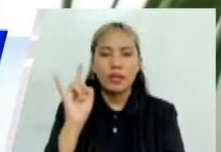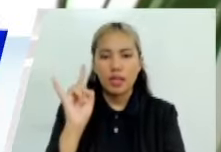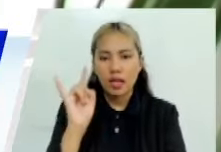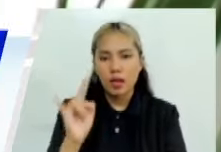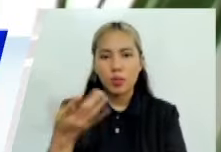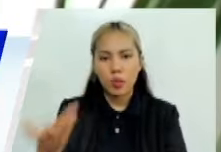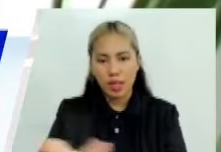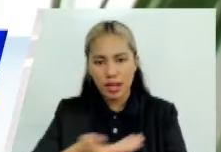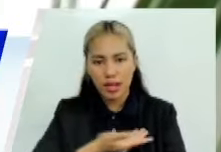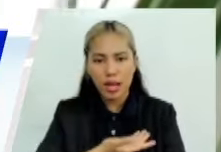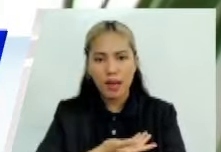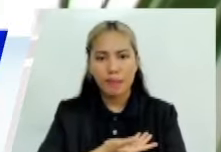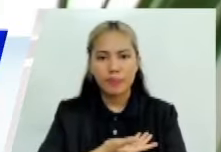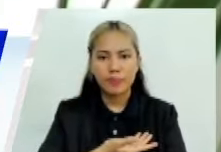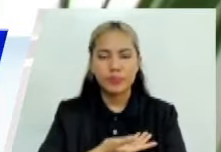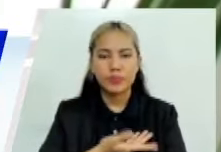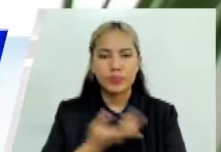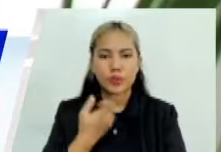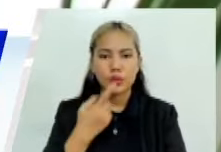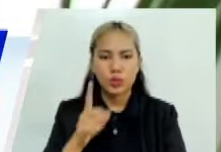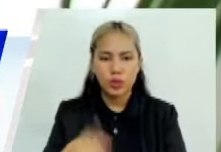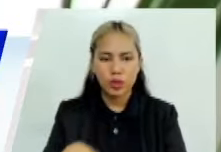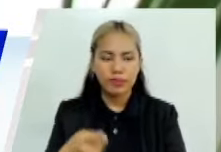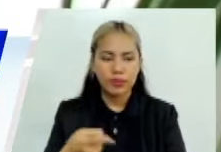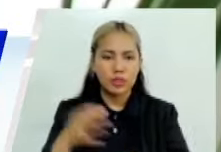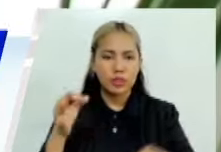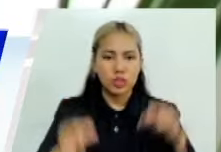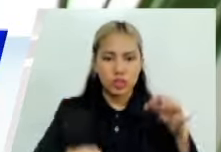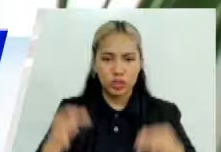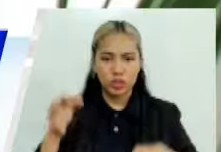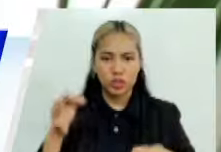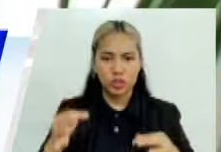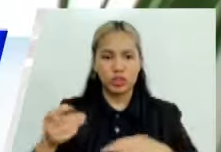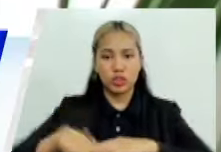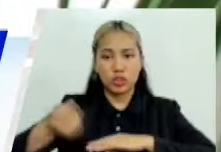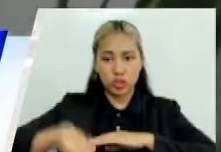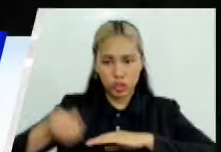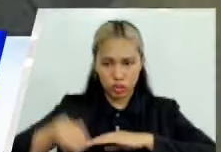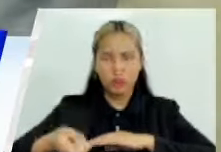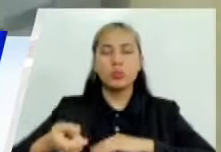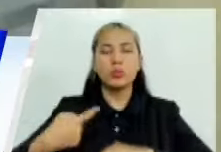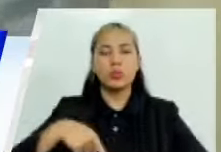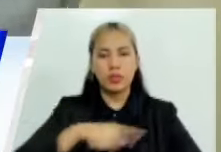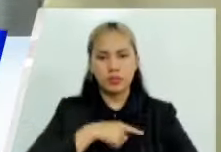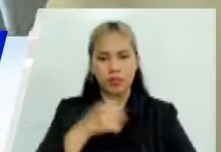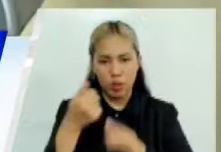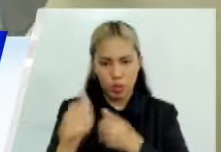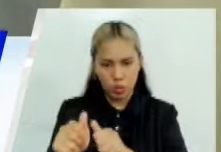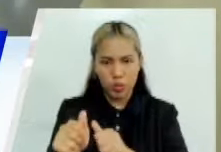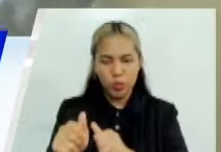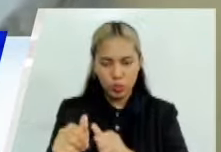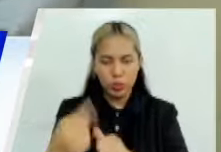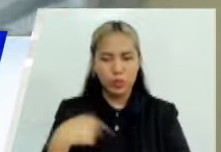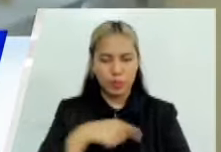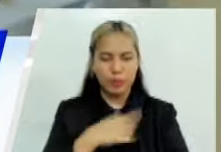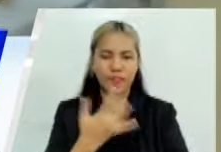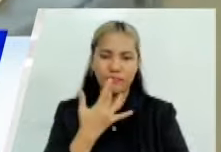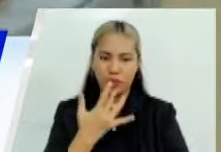the gag order by the judge. Kami, susunod po kami because we would rather battle it out in court. Para